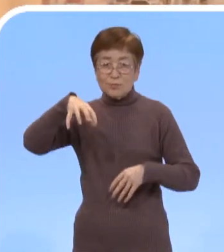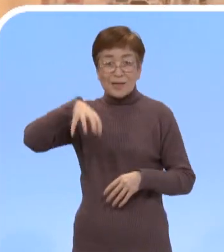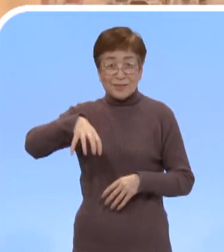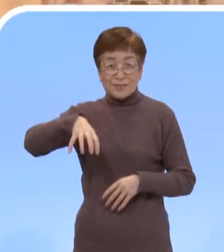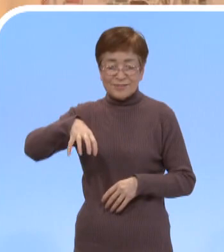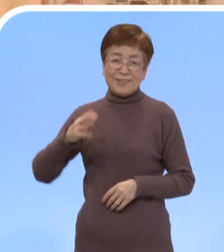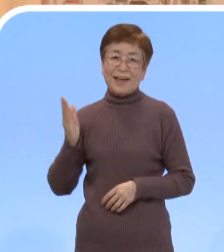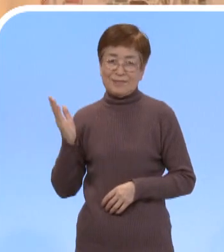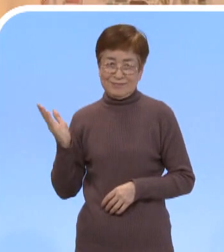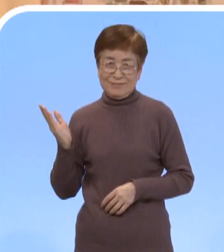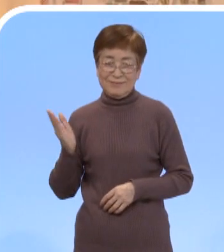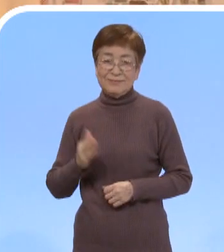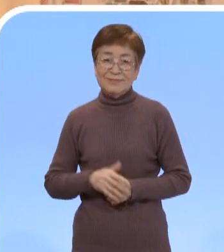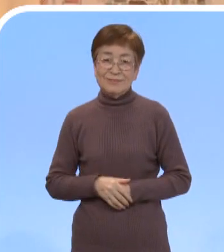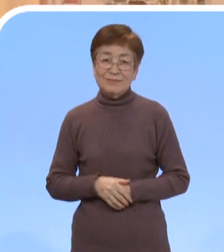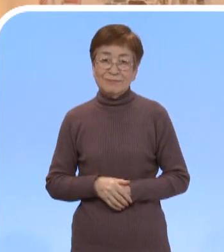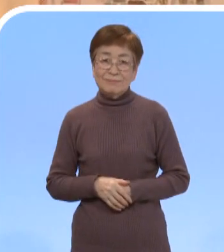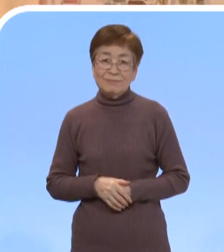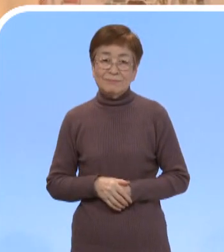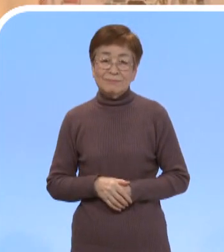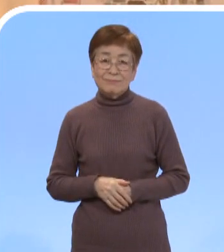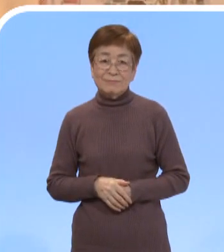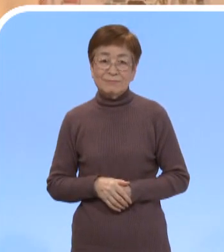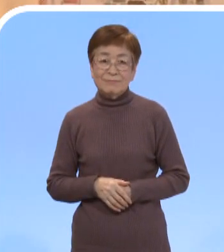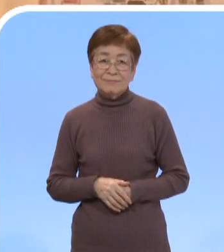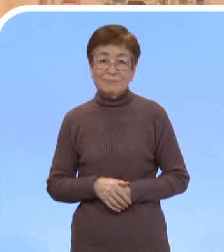ースクリエイト西宮があります。